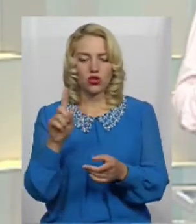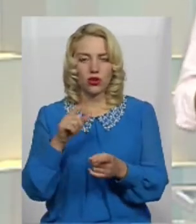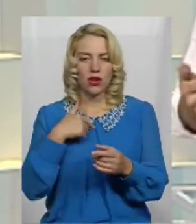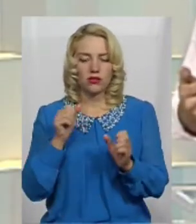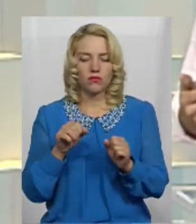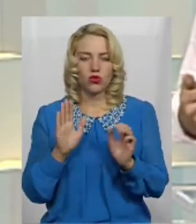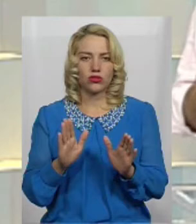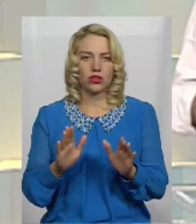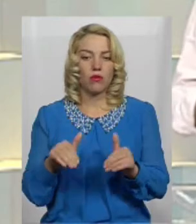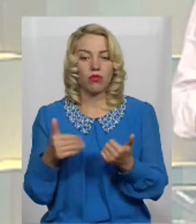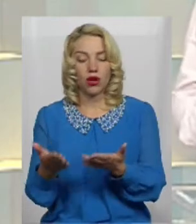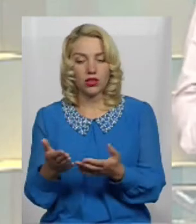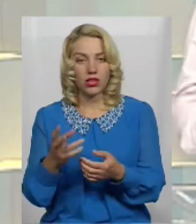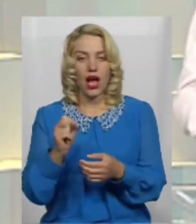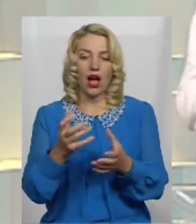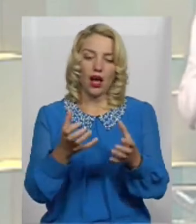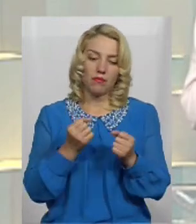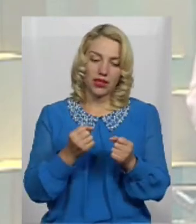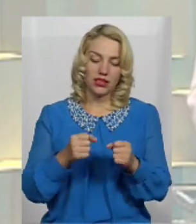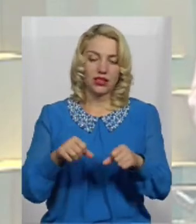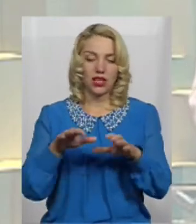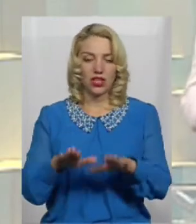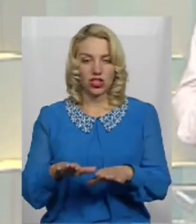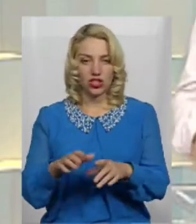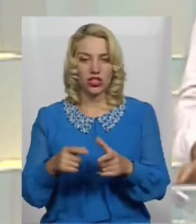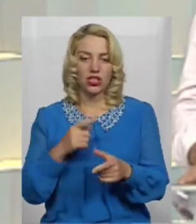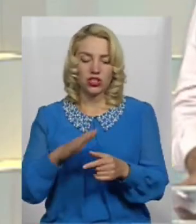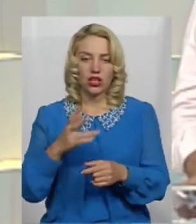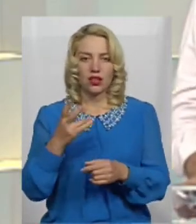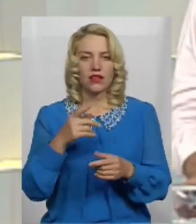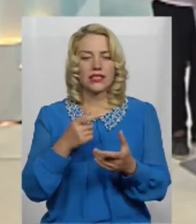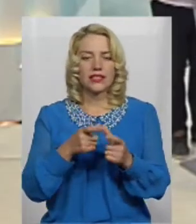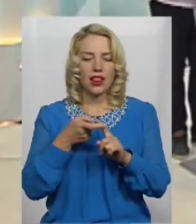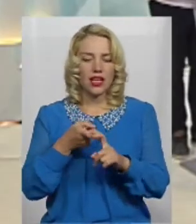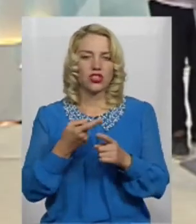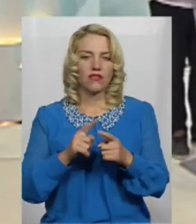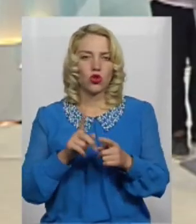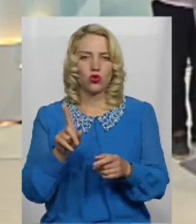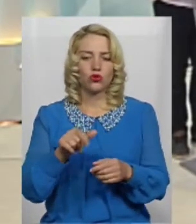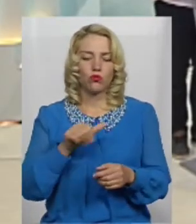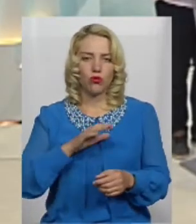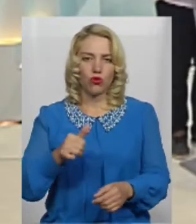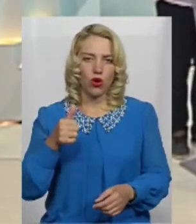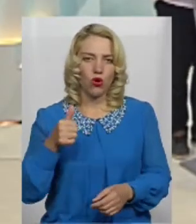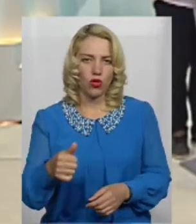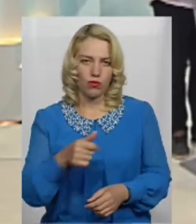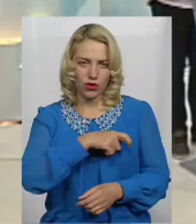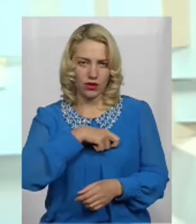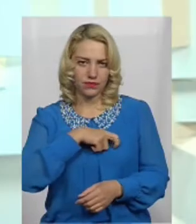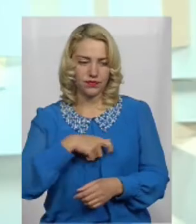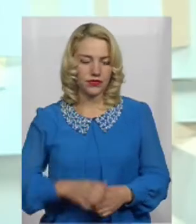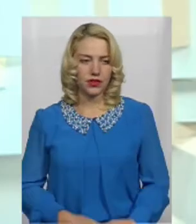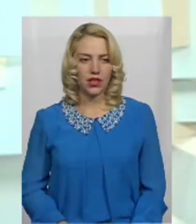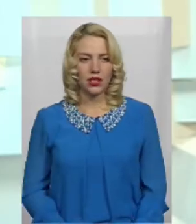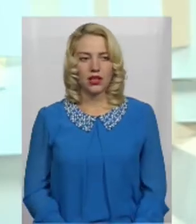те, буде прийнято рішення чи не буде, залежить від того, хто натискає на кнопку чи ставить підпис. Далі маємо бліц. Питання стосовно